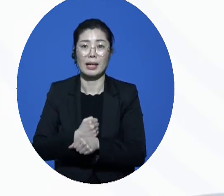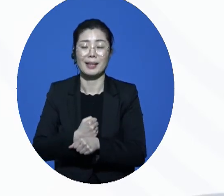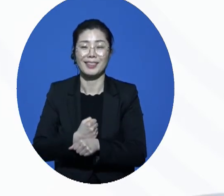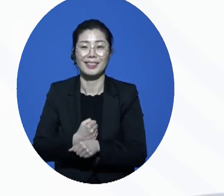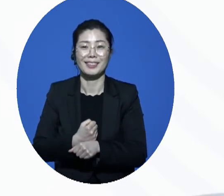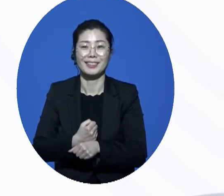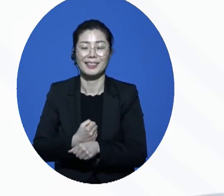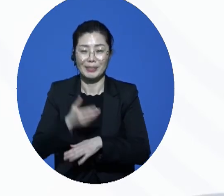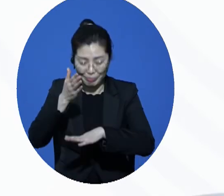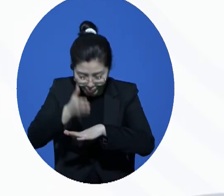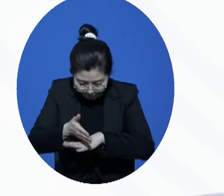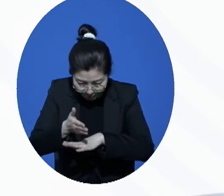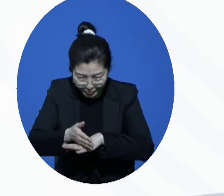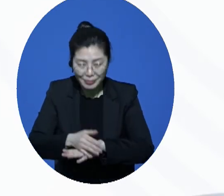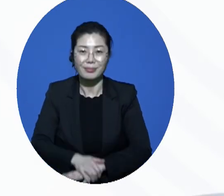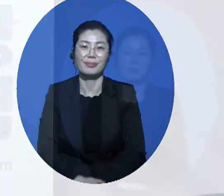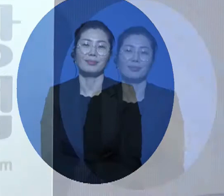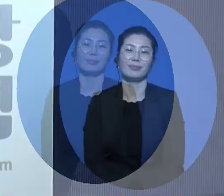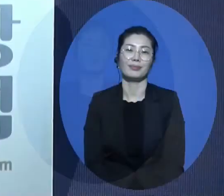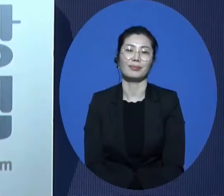주셔서 감사합니다.